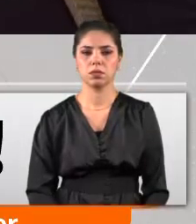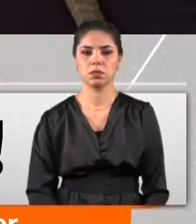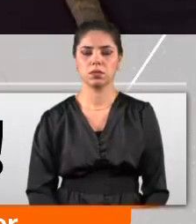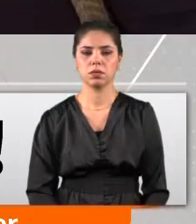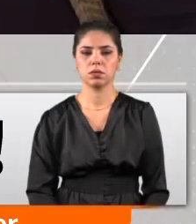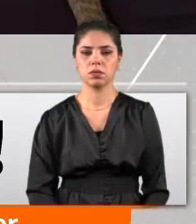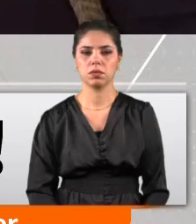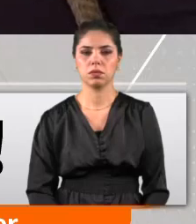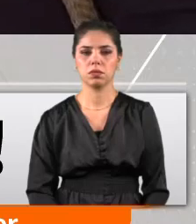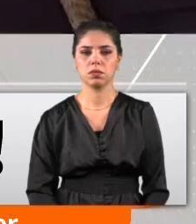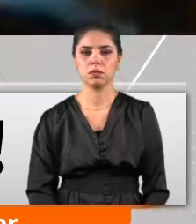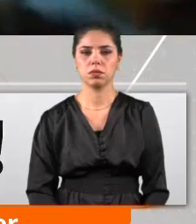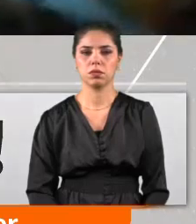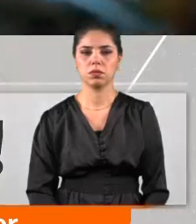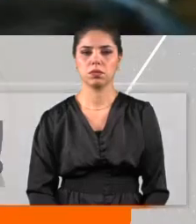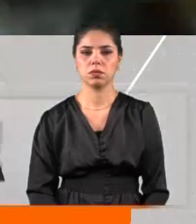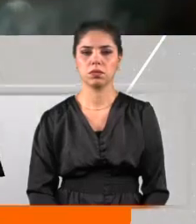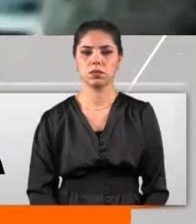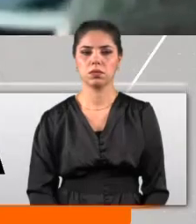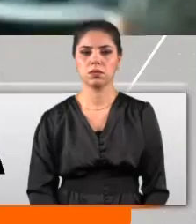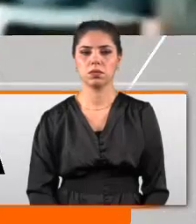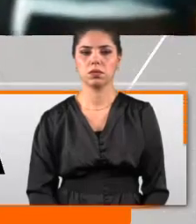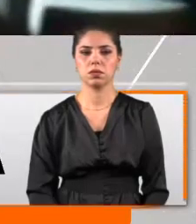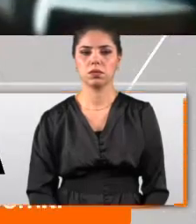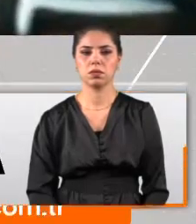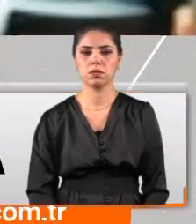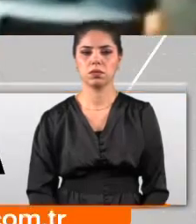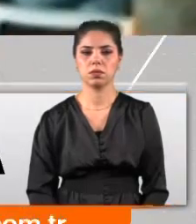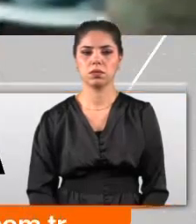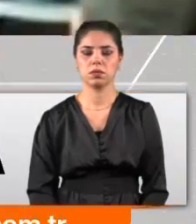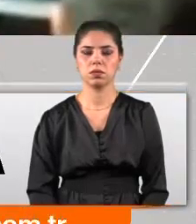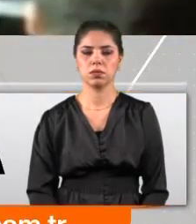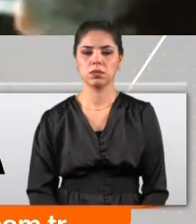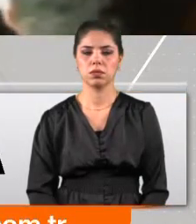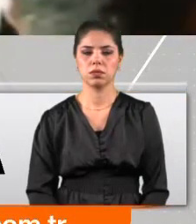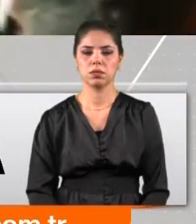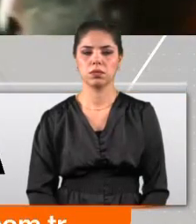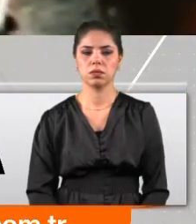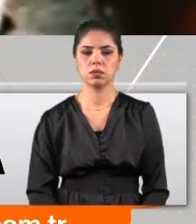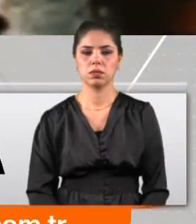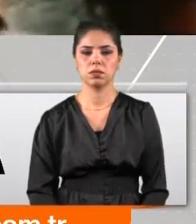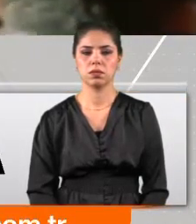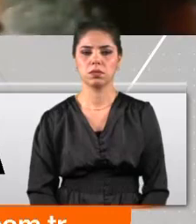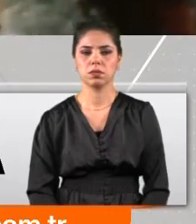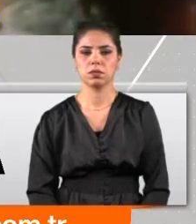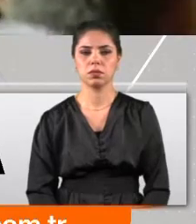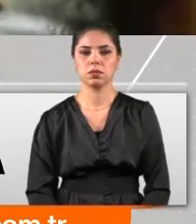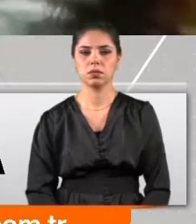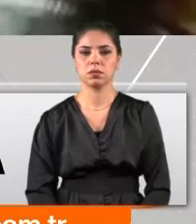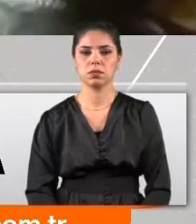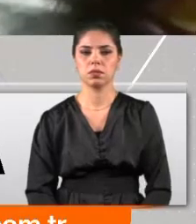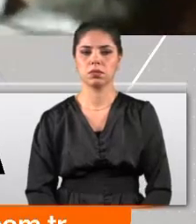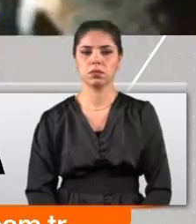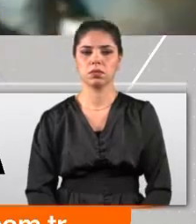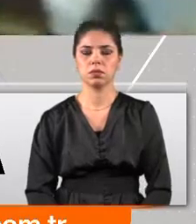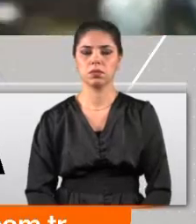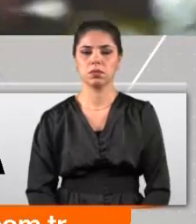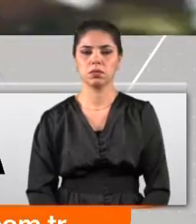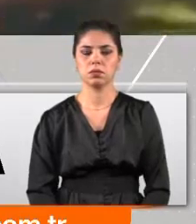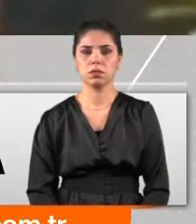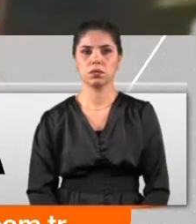edeceksin benim çocuğum diye büyüttün. Ruhsatsız tabanca, mermi ve silah bulunduran kişi direkt serbest bırakılmayacak. Haklarında gözaltı